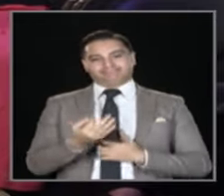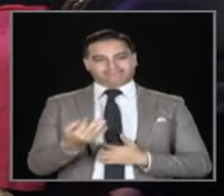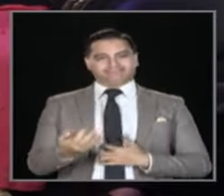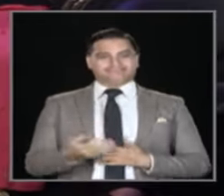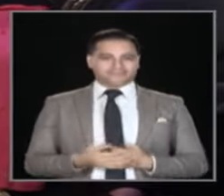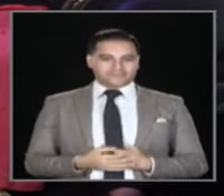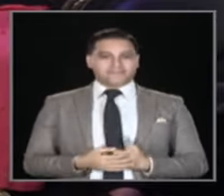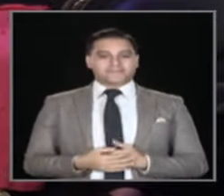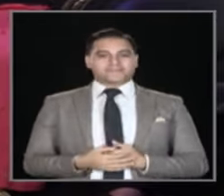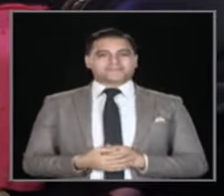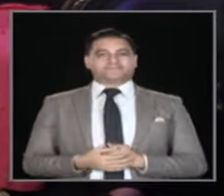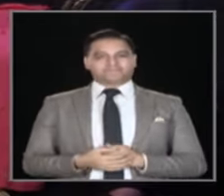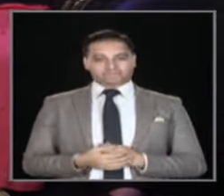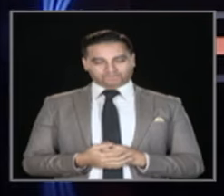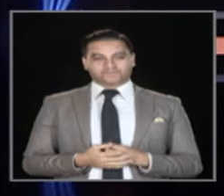شوف